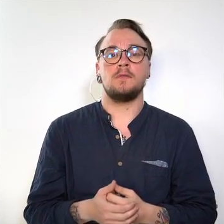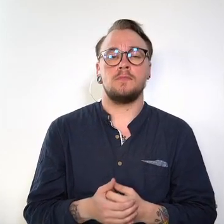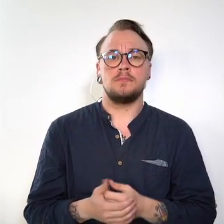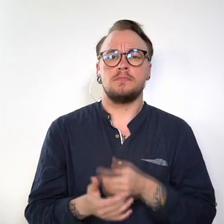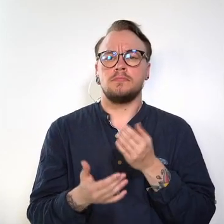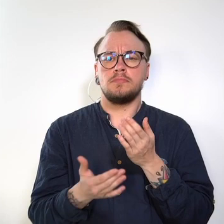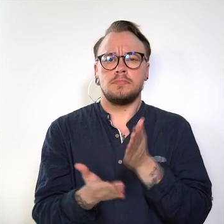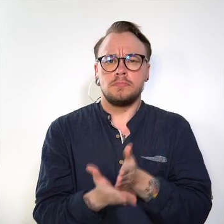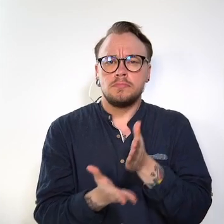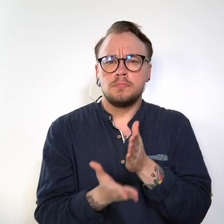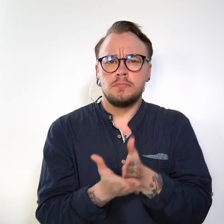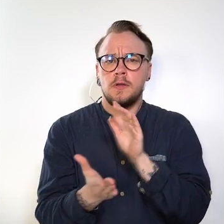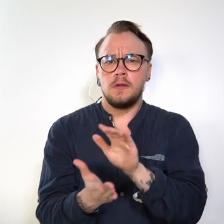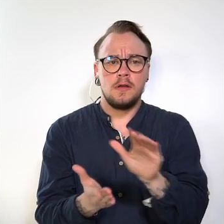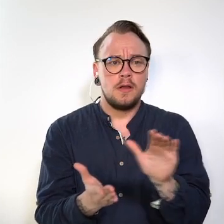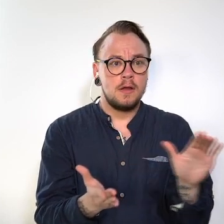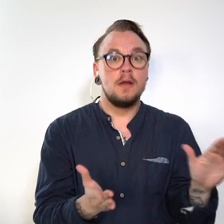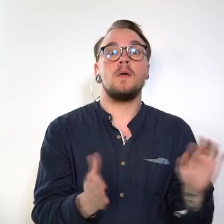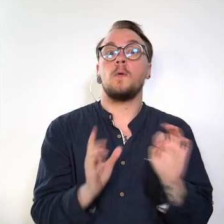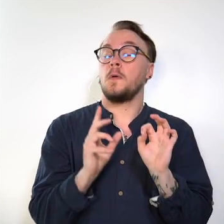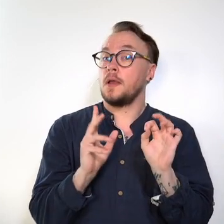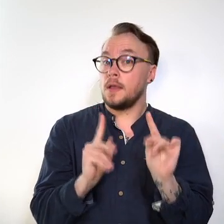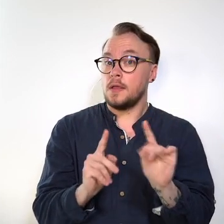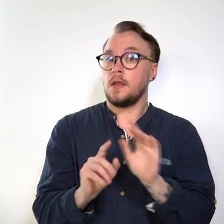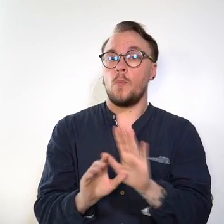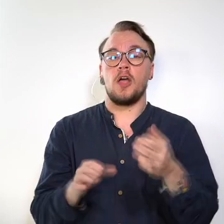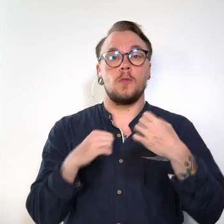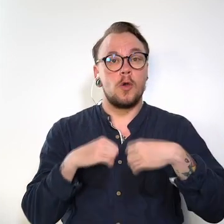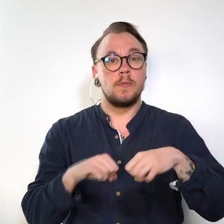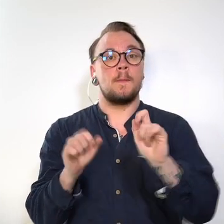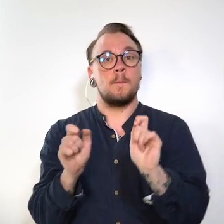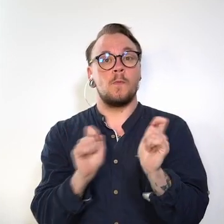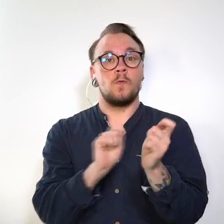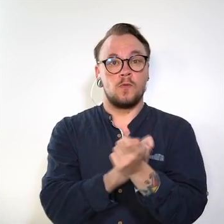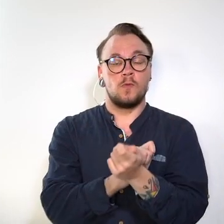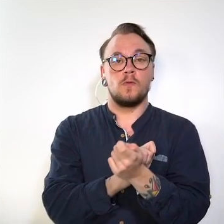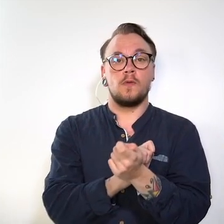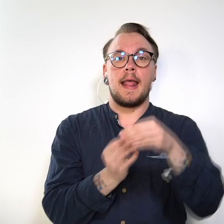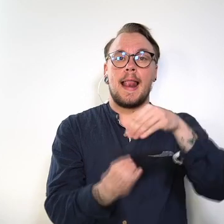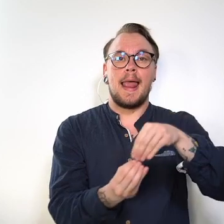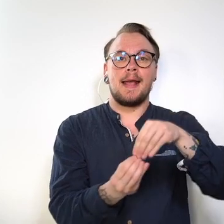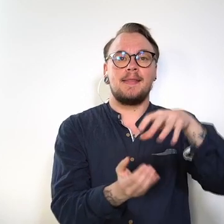saatiin heidät toimimaan niin, että antoivat lääkintöhallitukselle ohjeet,